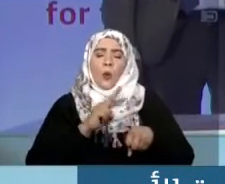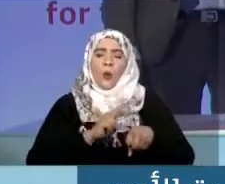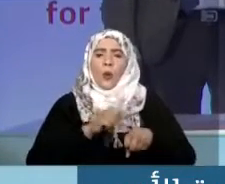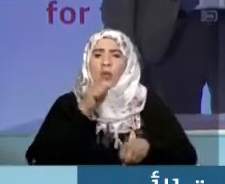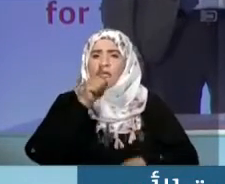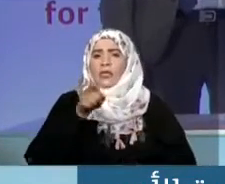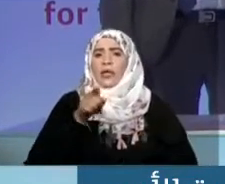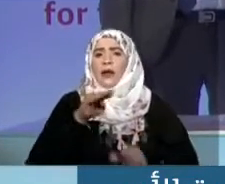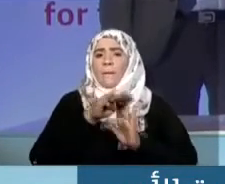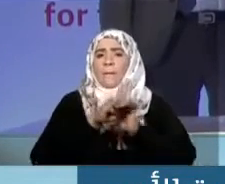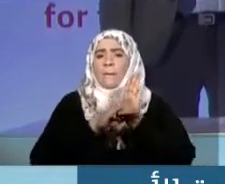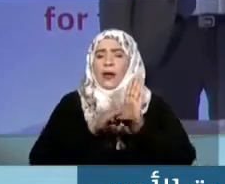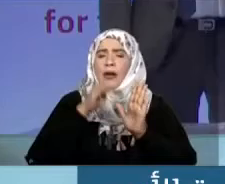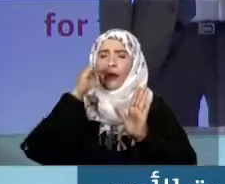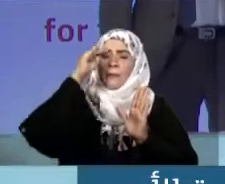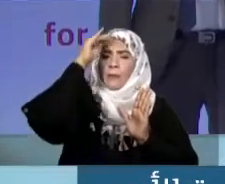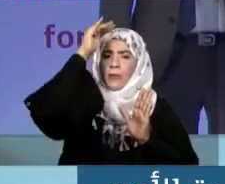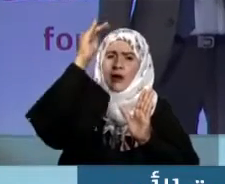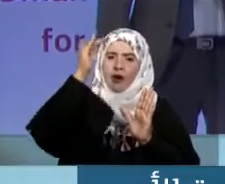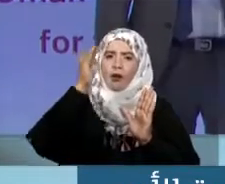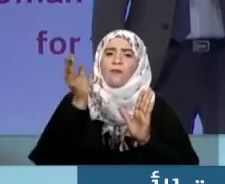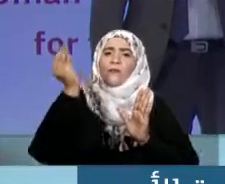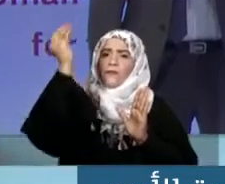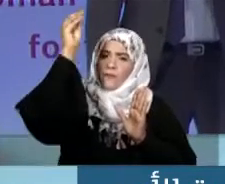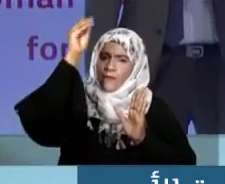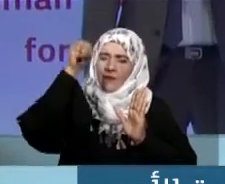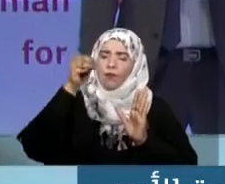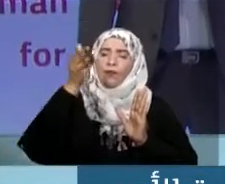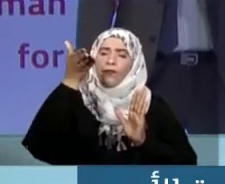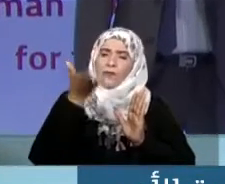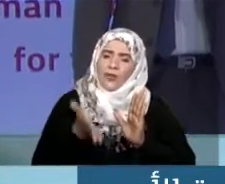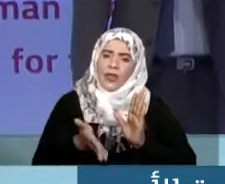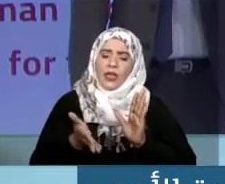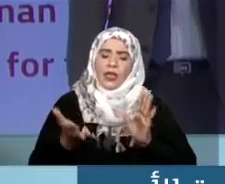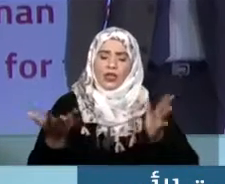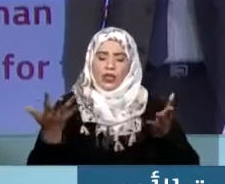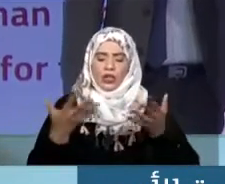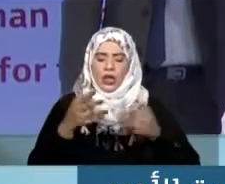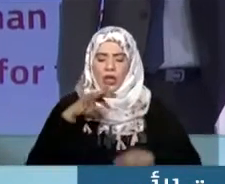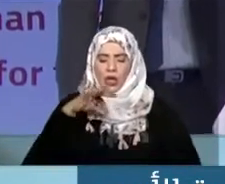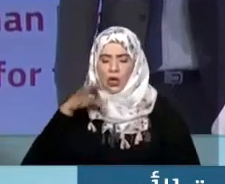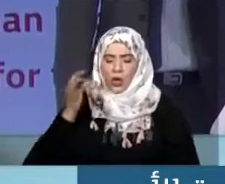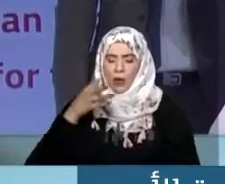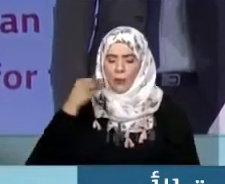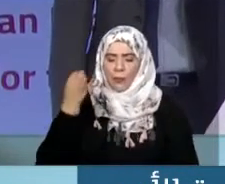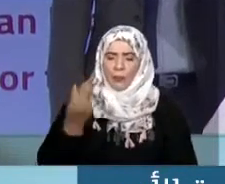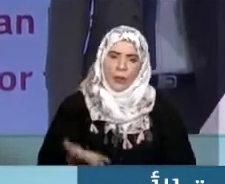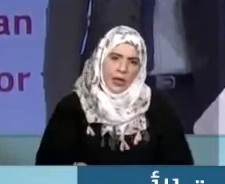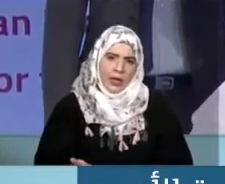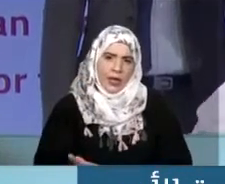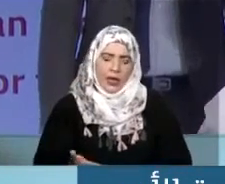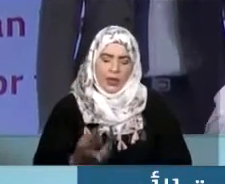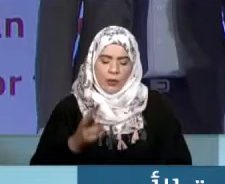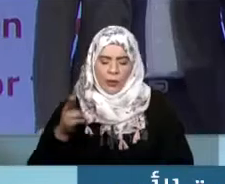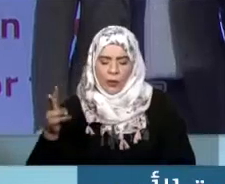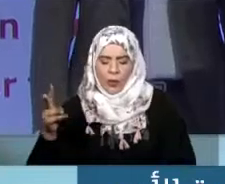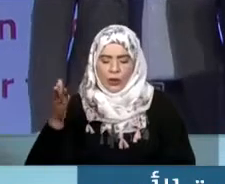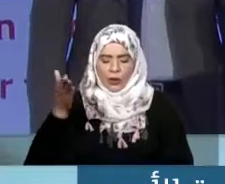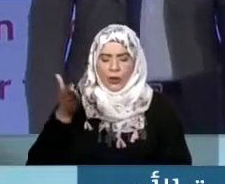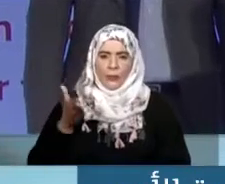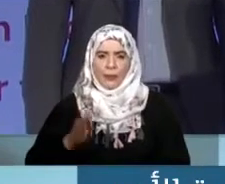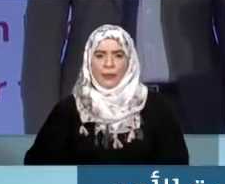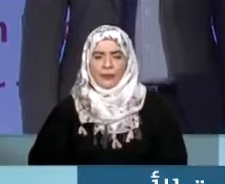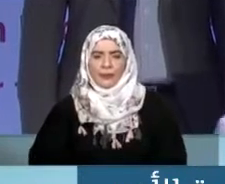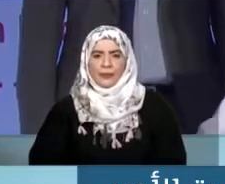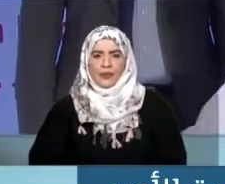والفعاليات التي ممكن ستتوفر من خلال الشركة الثالث لتنفيذها في السلطنة خلال مدة